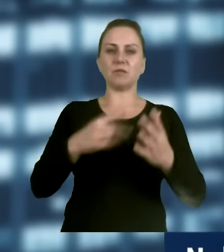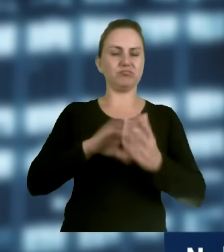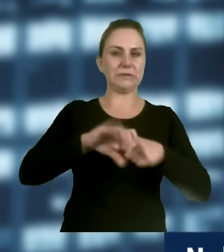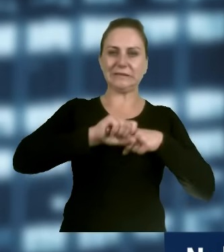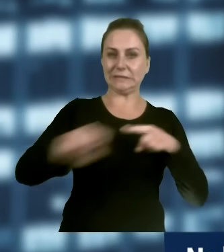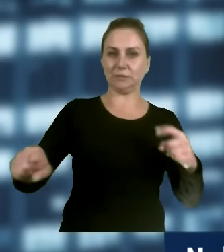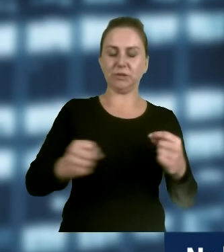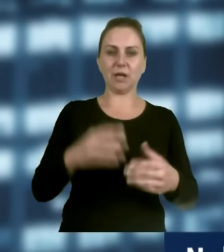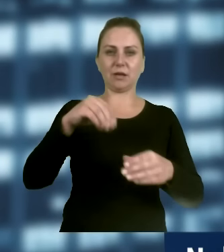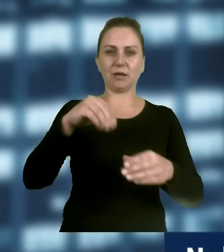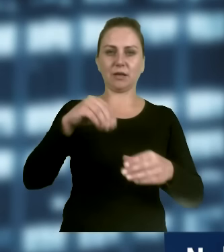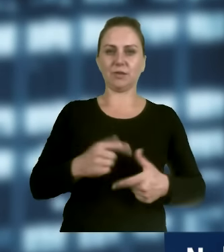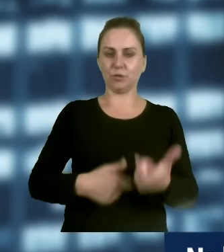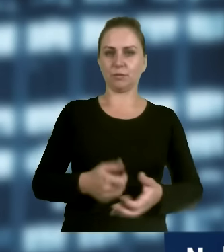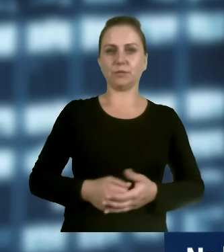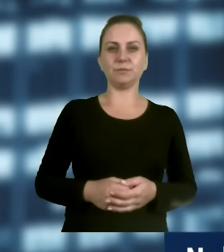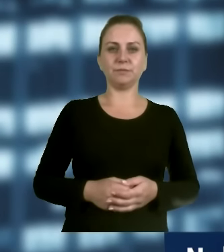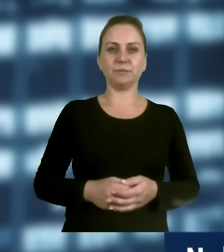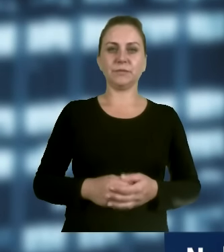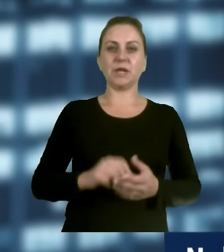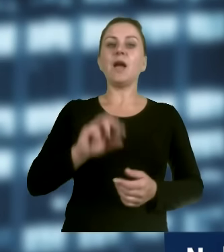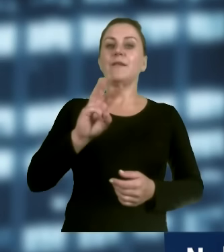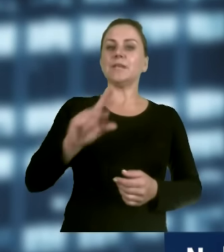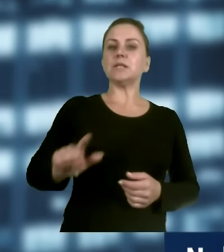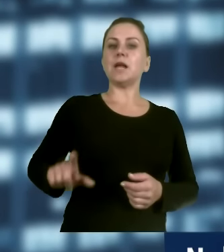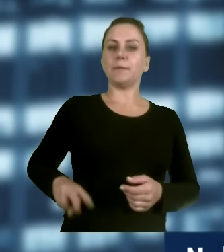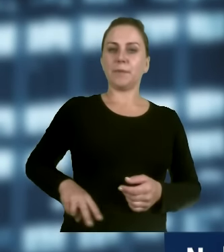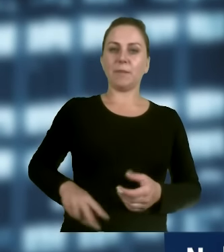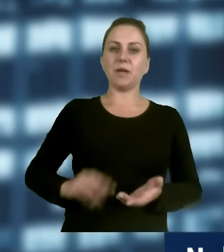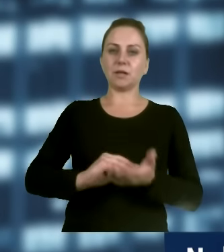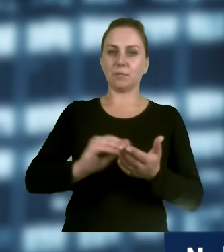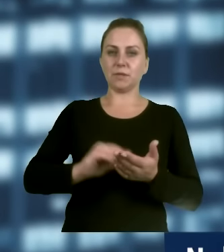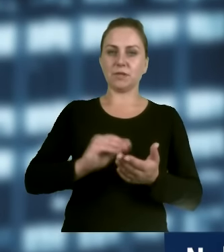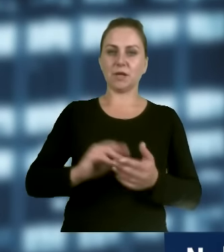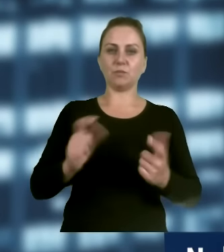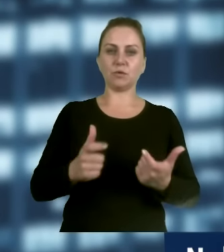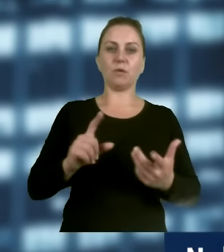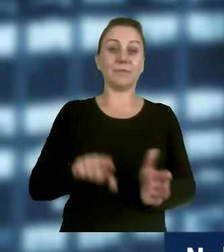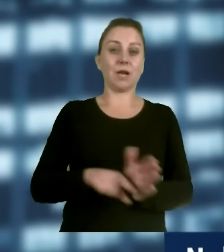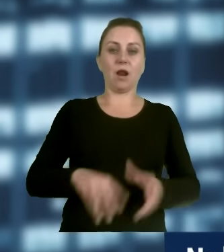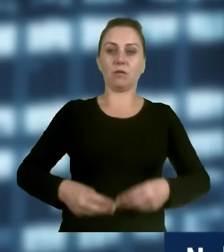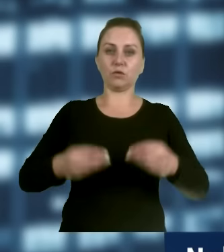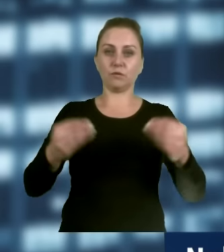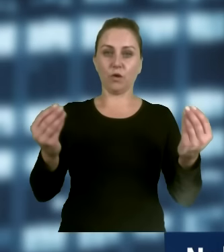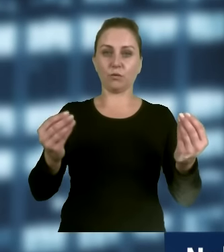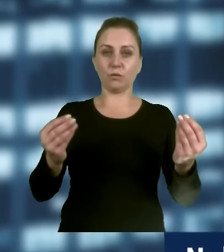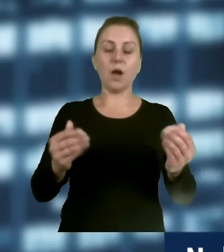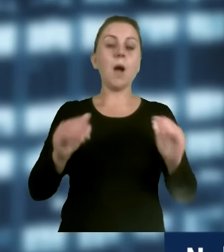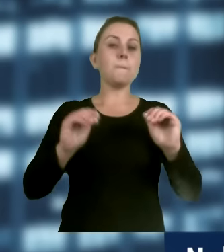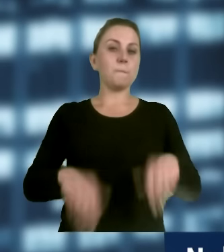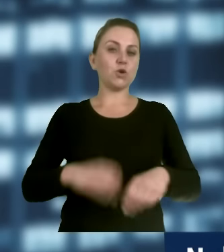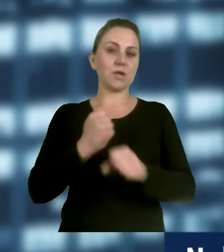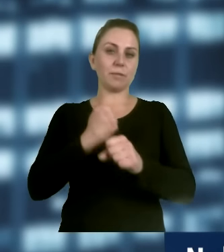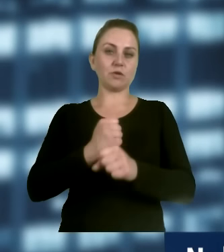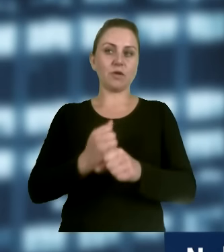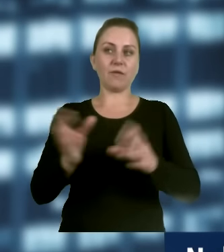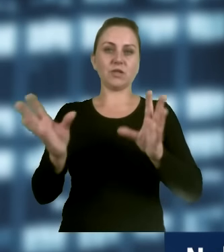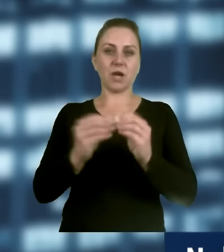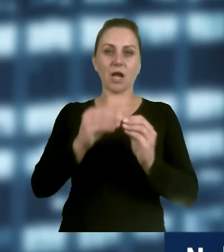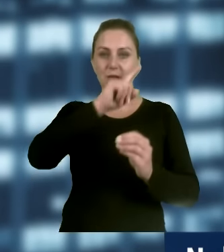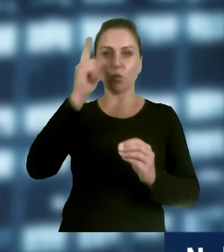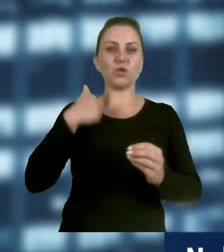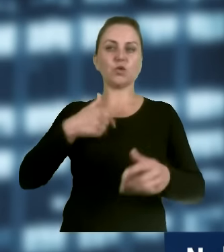tego. Wicepremier Krzysztof Gawkowski napisał, dla rozwoju to można pracować z ludźmi, którzy nie deptali polskiej